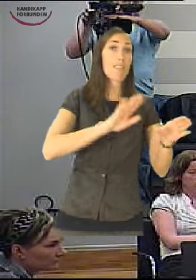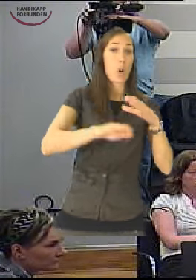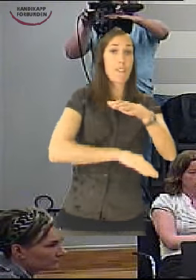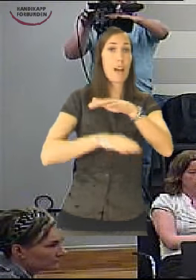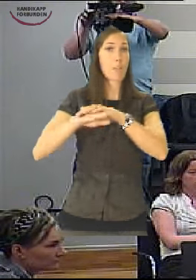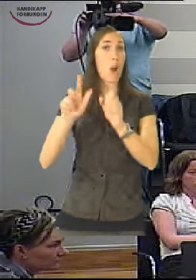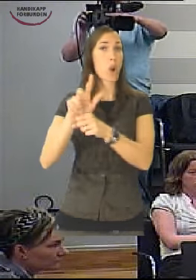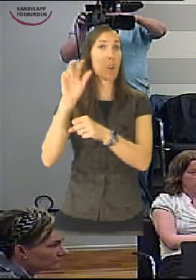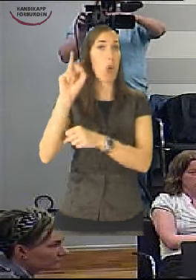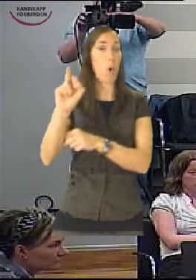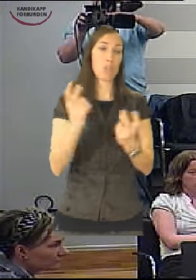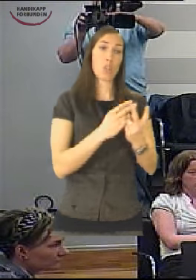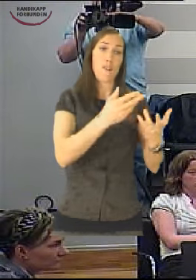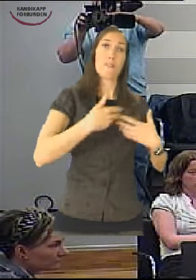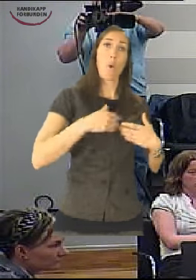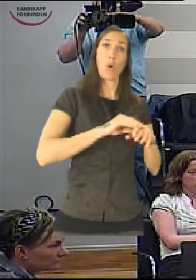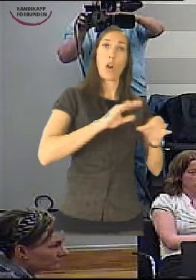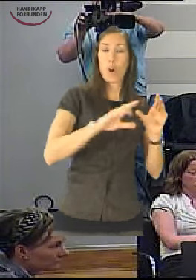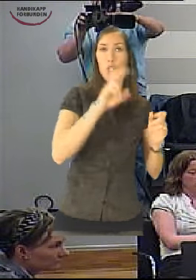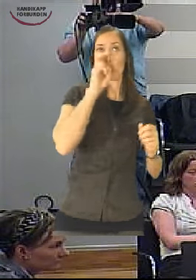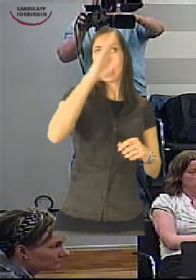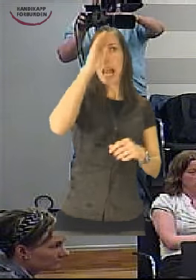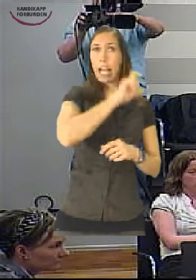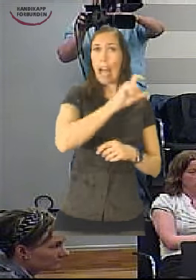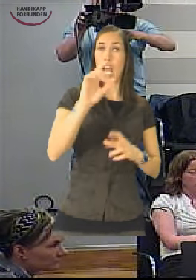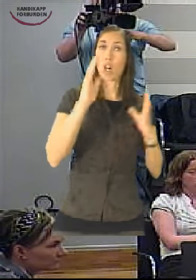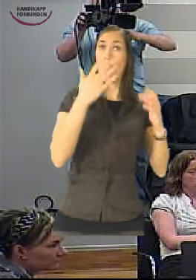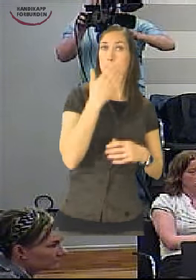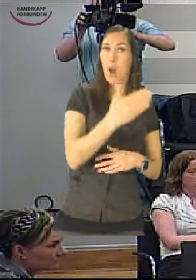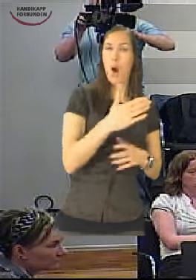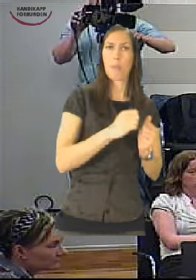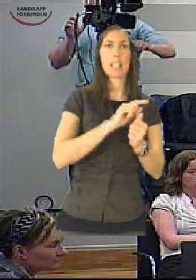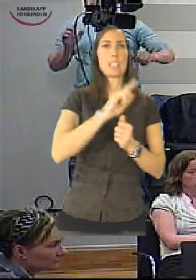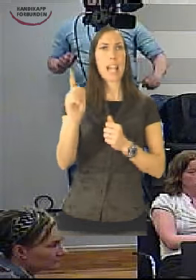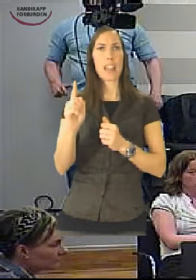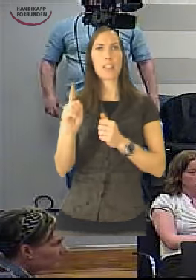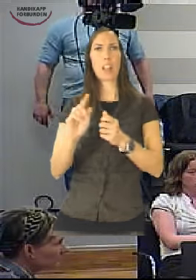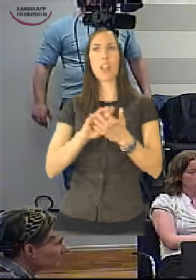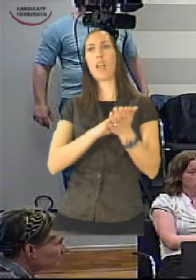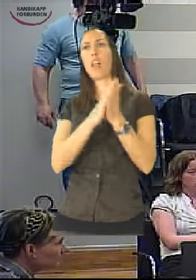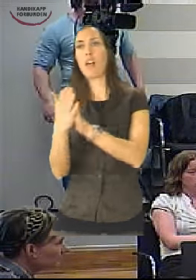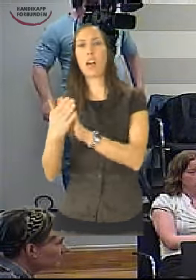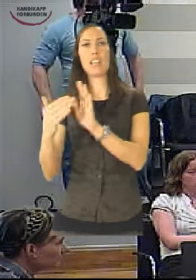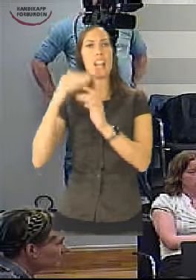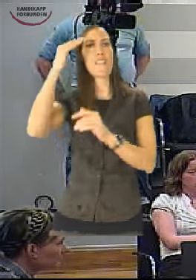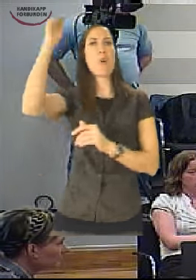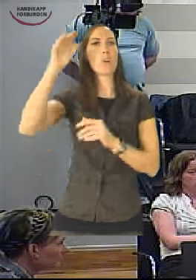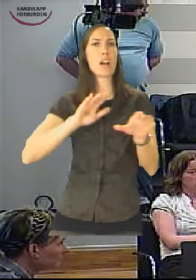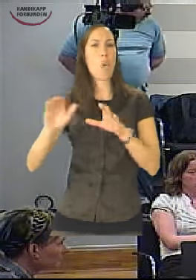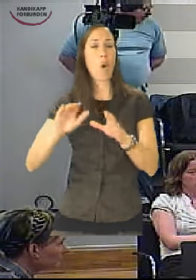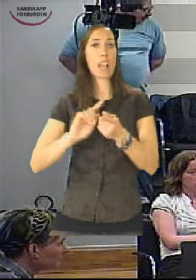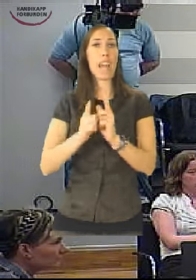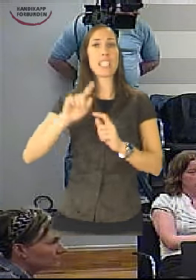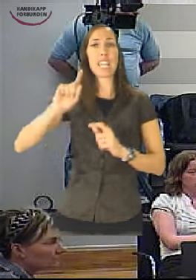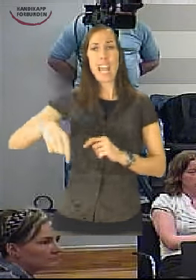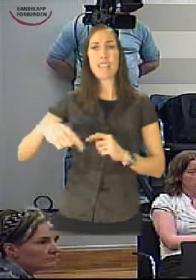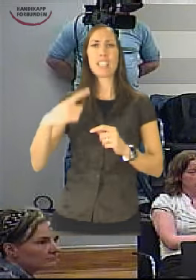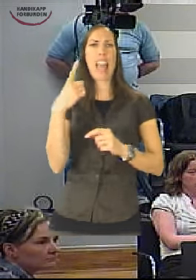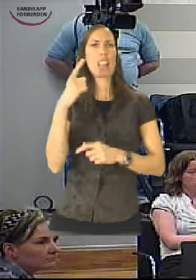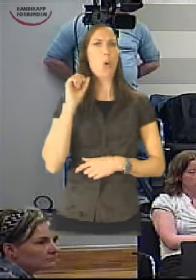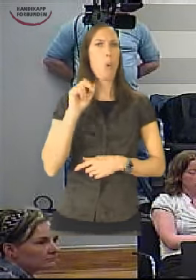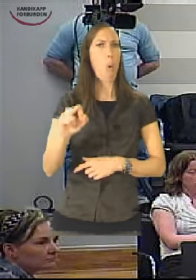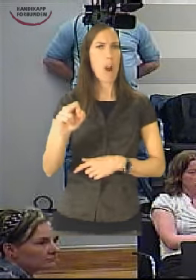har de haft sjukvård och det verkar läkarna klara av det. Men när det gäller att komma över i vuxenvården så kan det dröja ett år